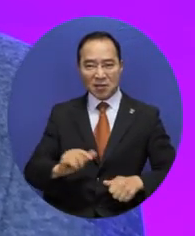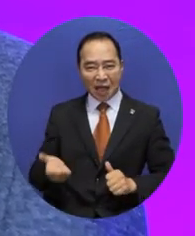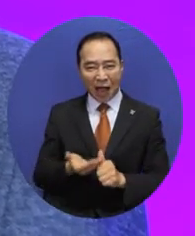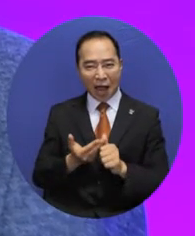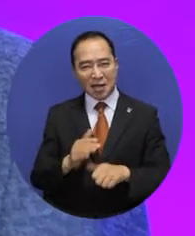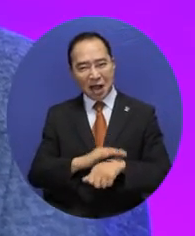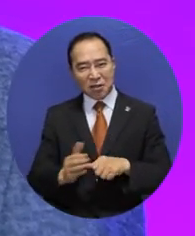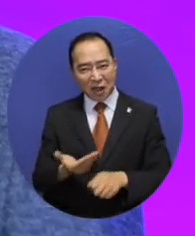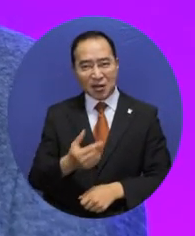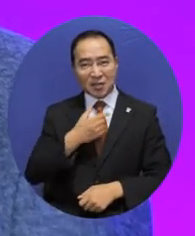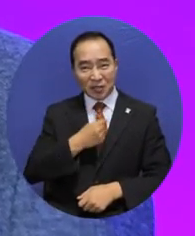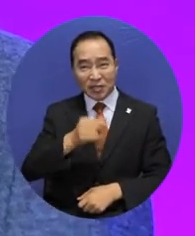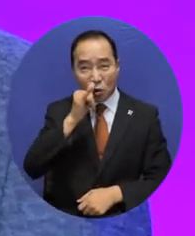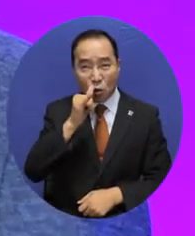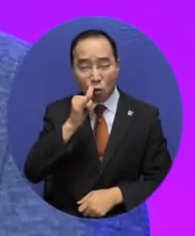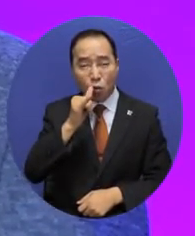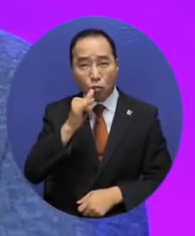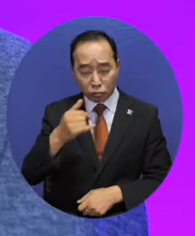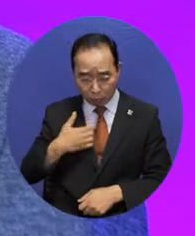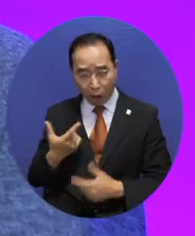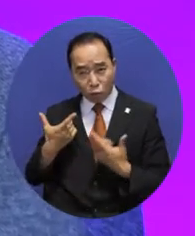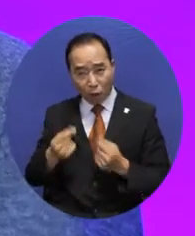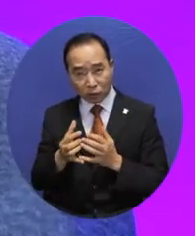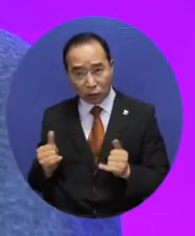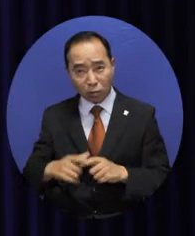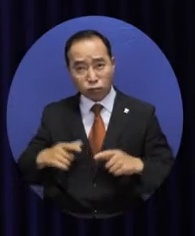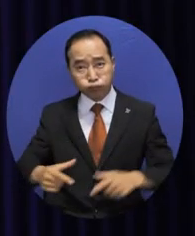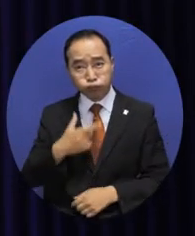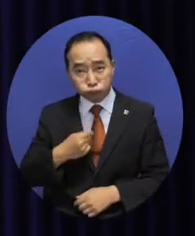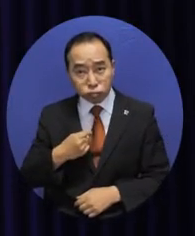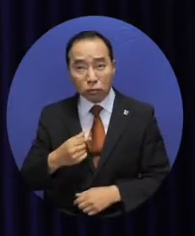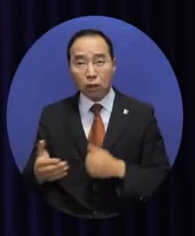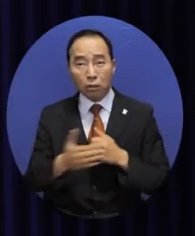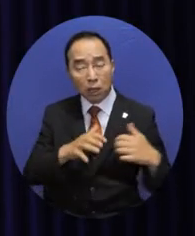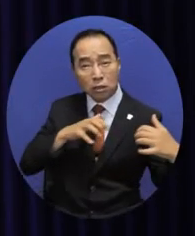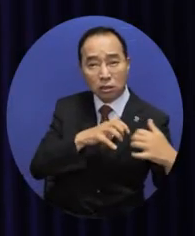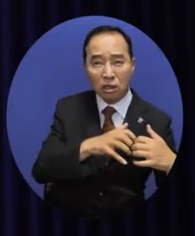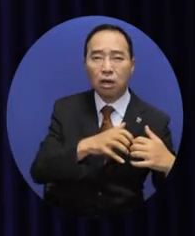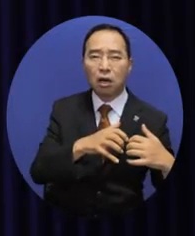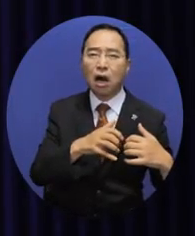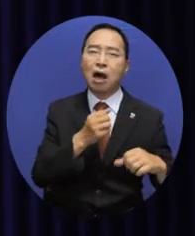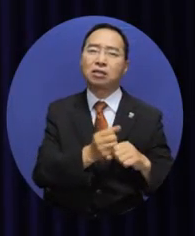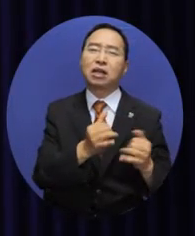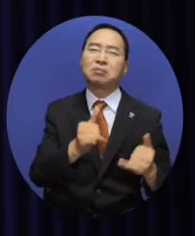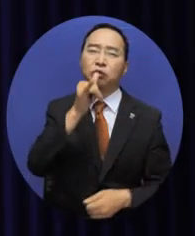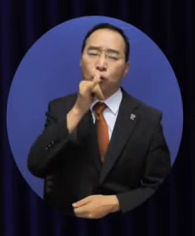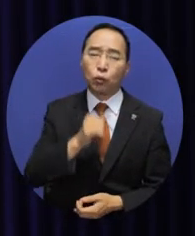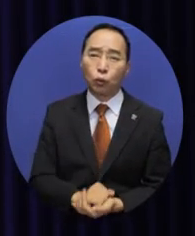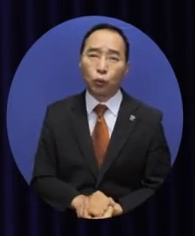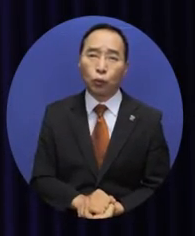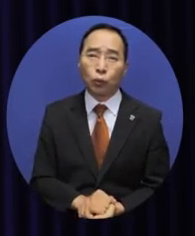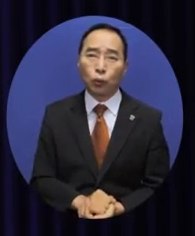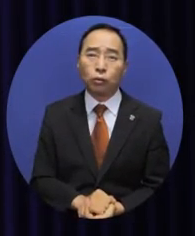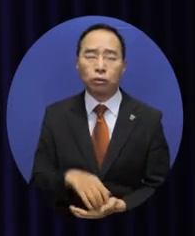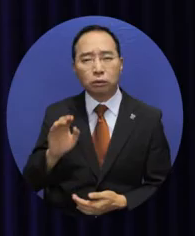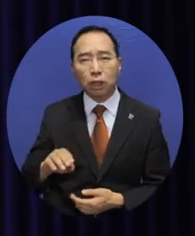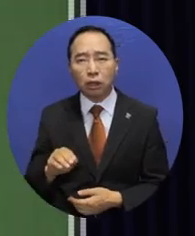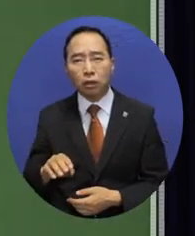위해서 전쟁도 불사합니다. 그러나 그에 대한 반론을 편 사람이 바로